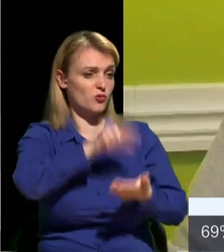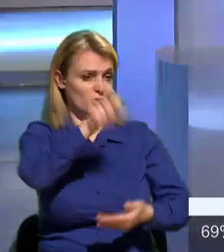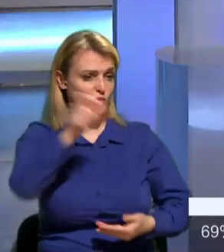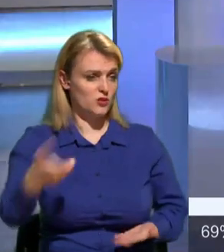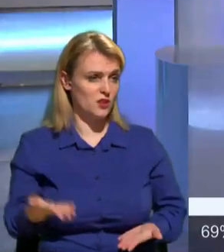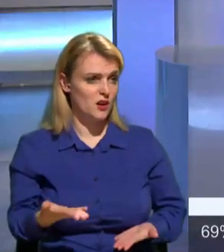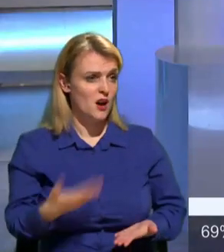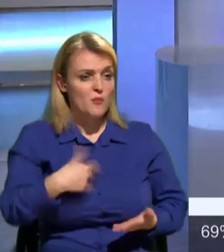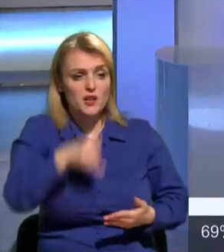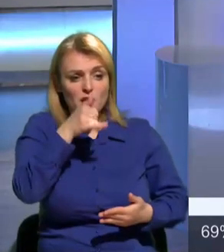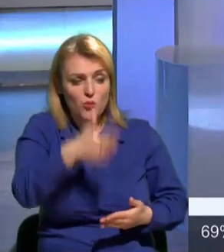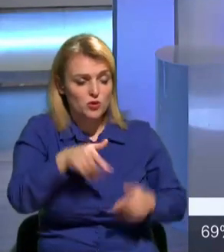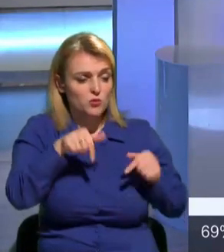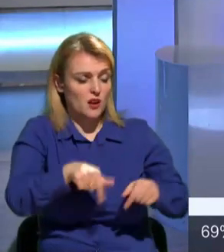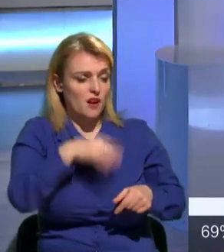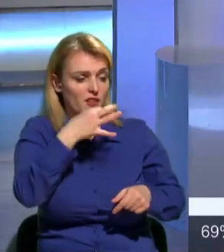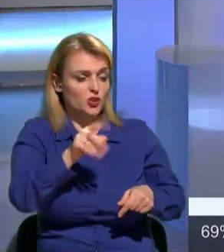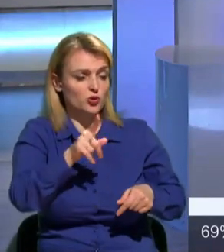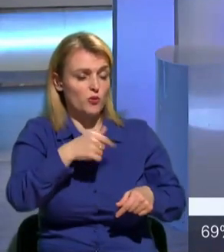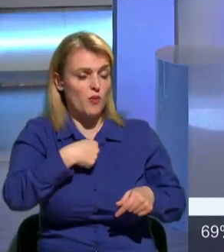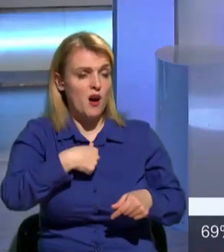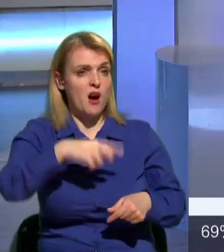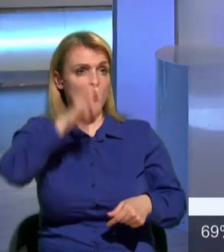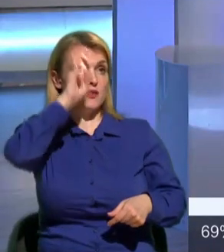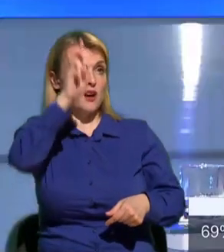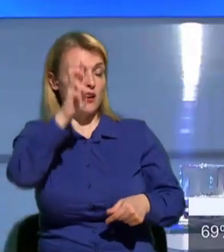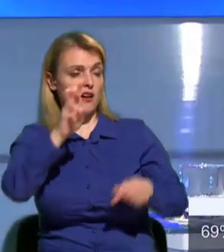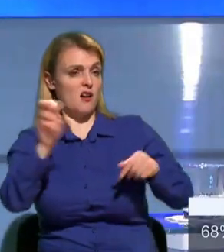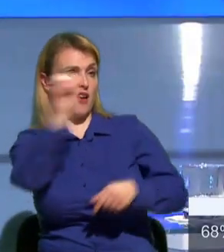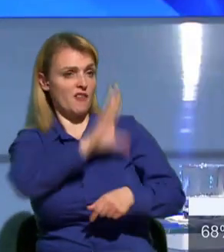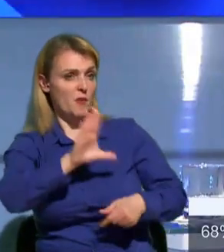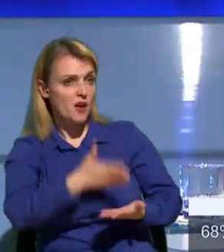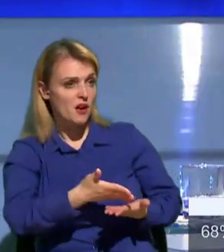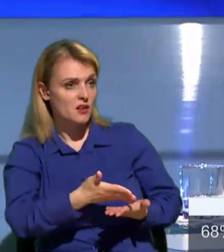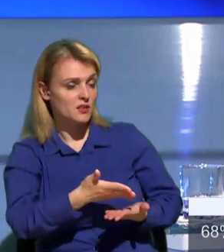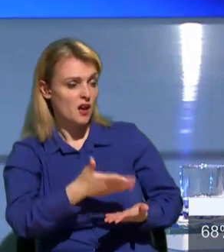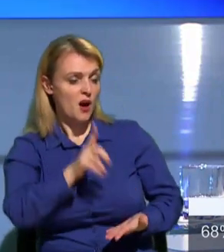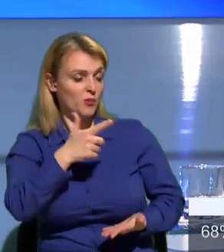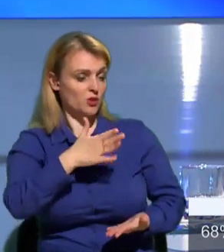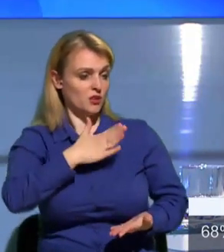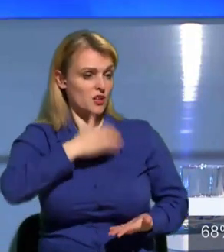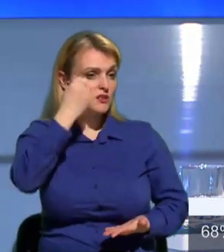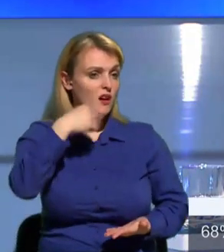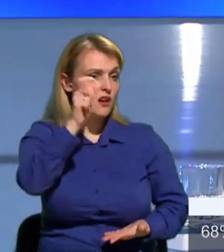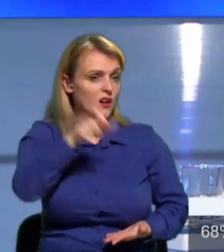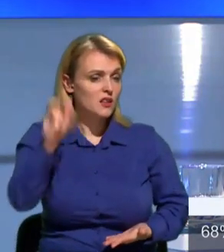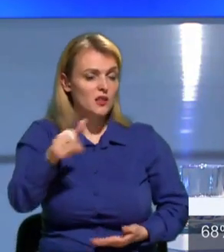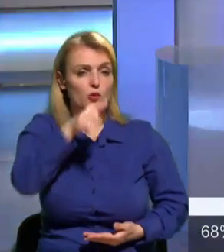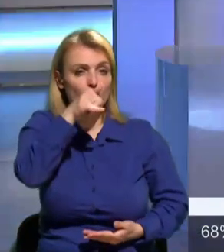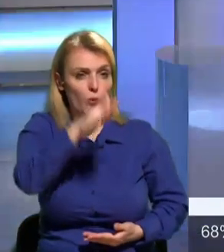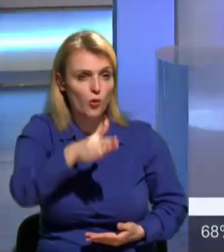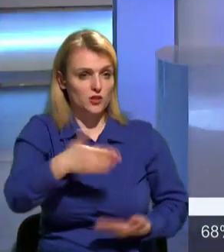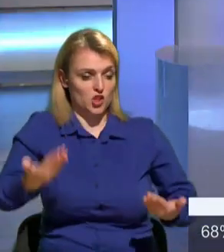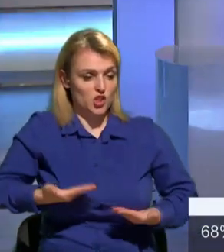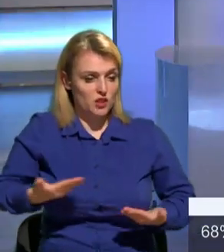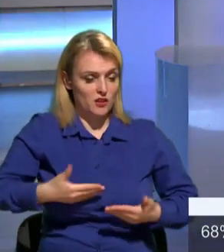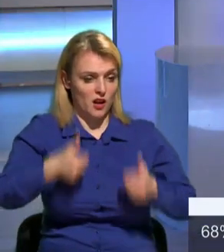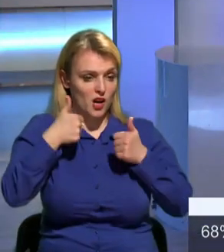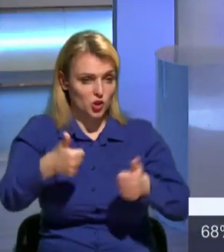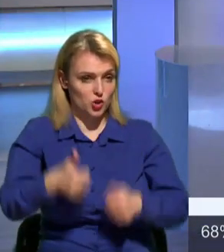țară civilizată, noi nu putem pretinde de a fi o țară europeană atâta timp cât bătrânii noștri nu își pot duce cu